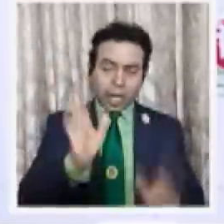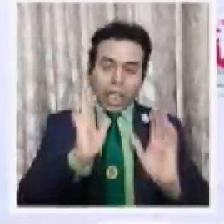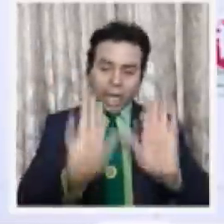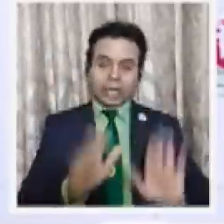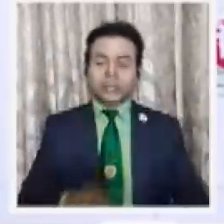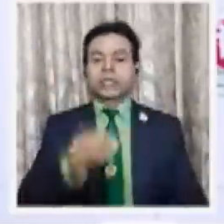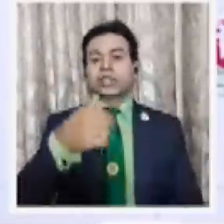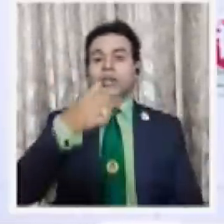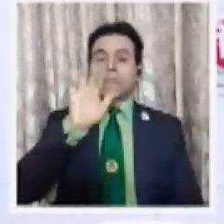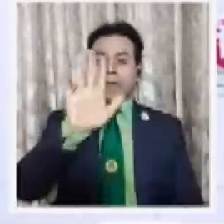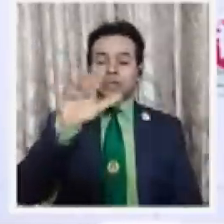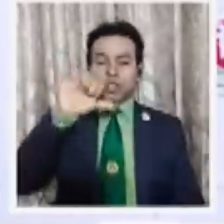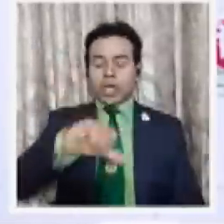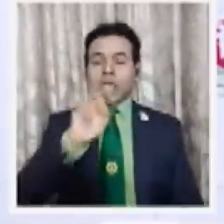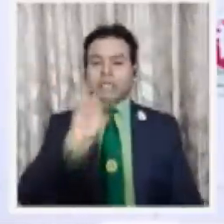মুক্ত হয়েছেন